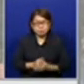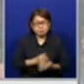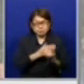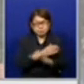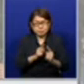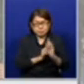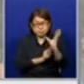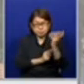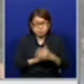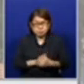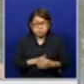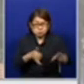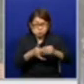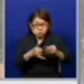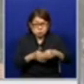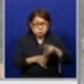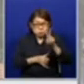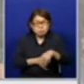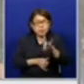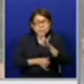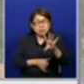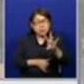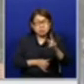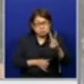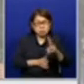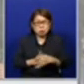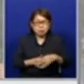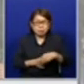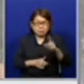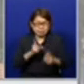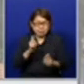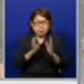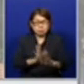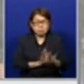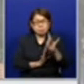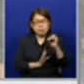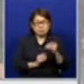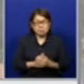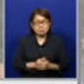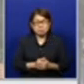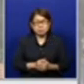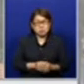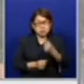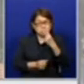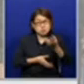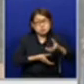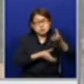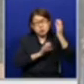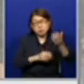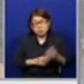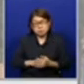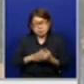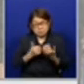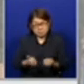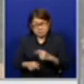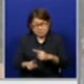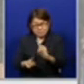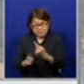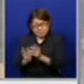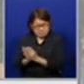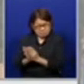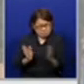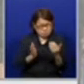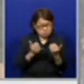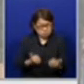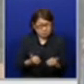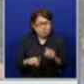ย 2,772 คนเสียชีวิต80คนย้อนมาขณะนั้นจนถึงมาปัจจุบันนี้เป็นเว